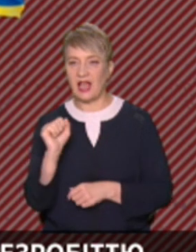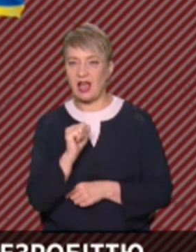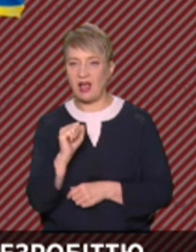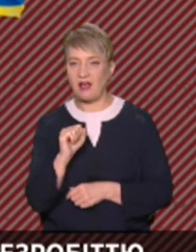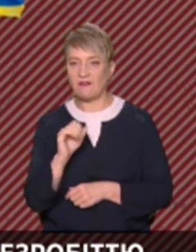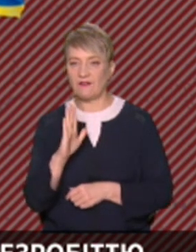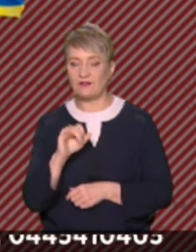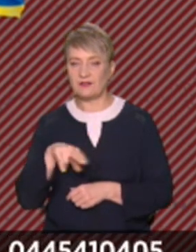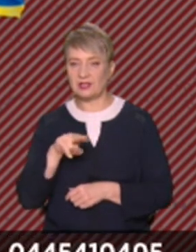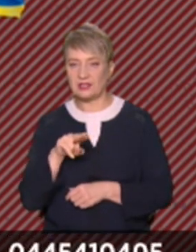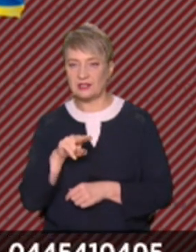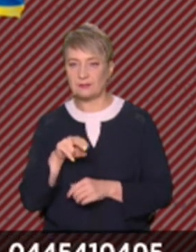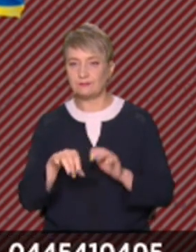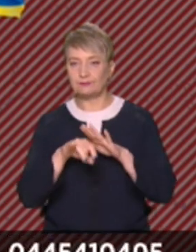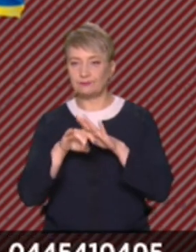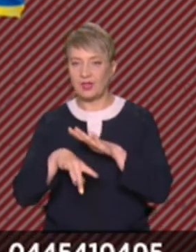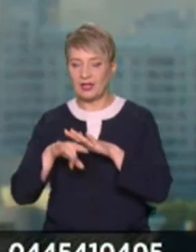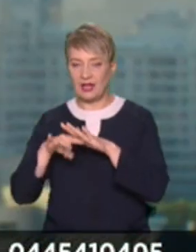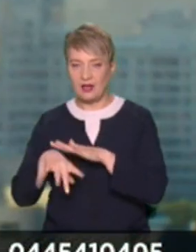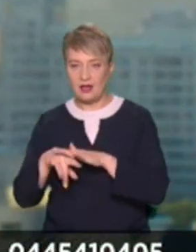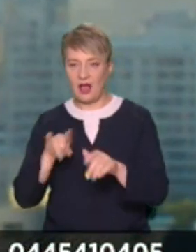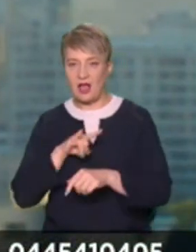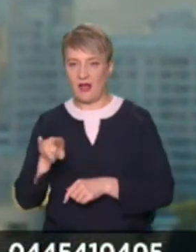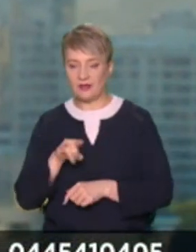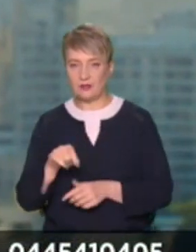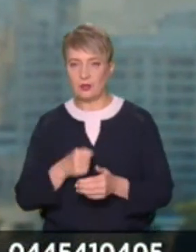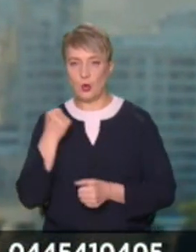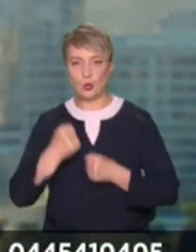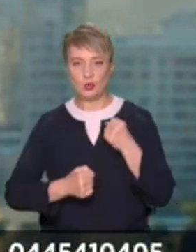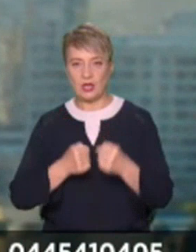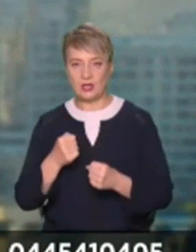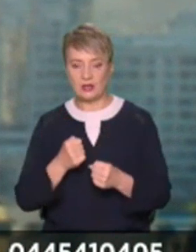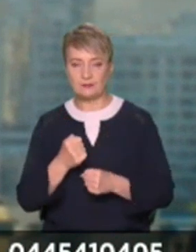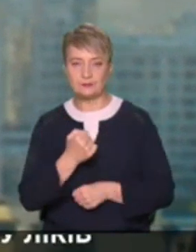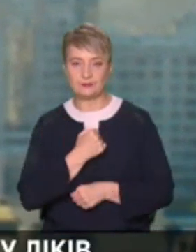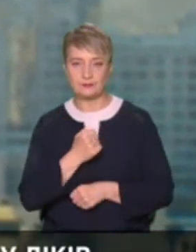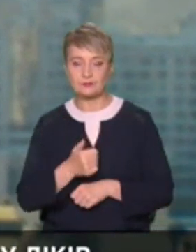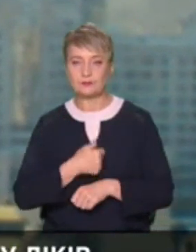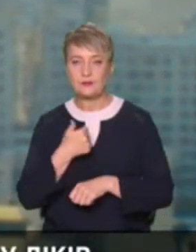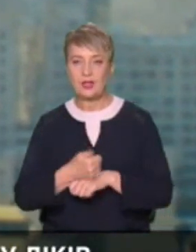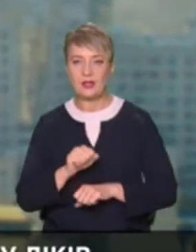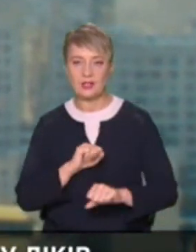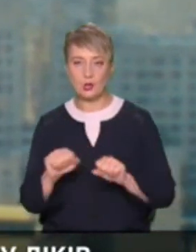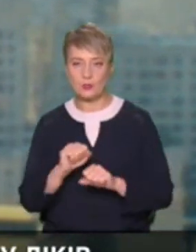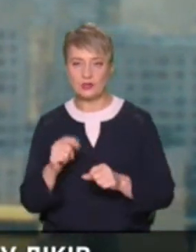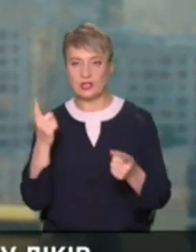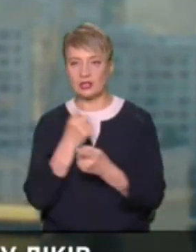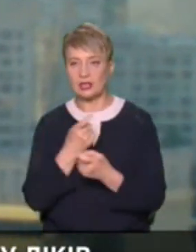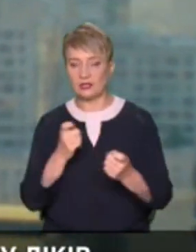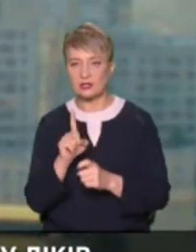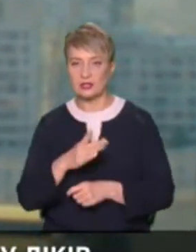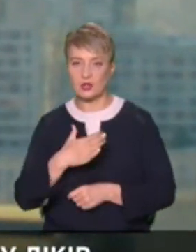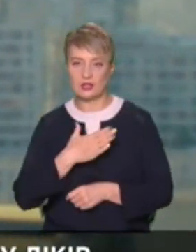нанесли авіаудар. Але нагадаю, ще напередодні головнокомандувач Збройних сил України Валерій Залужний наголошував, що